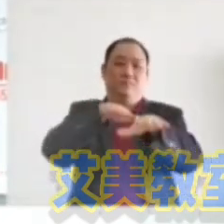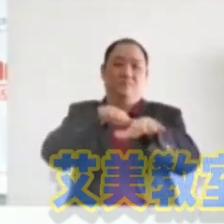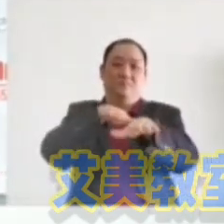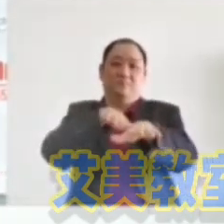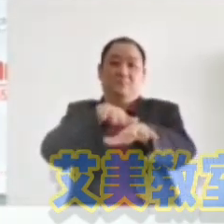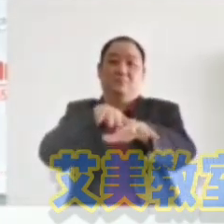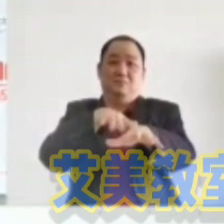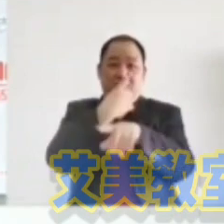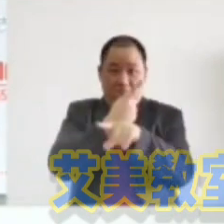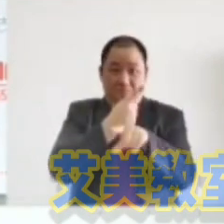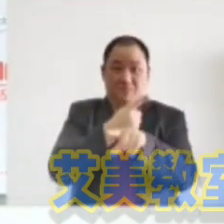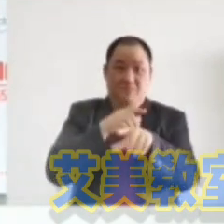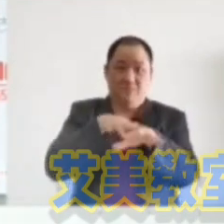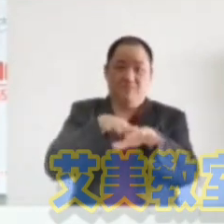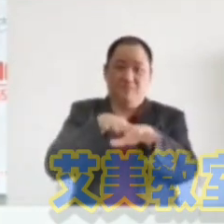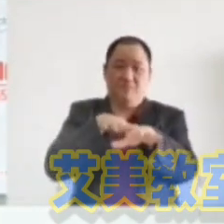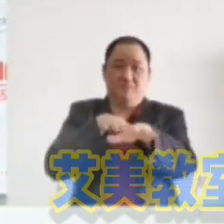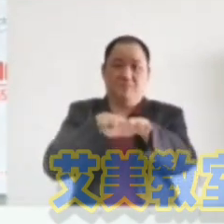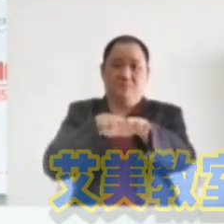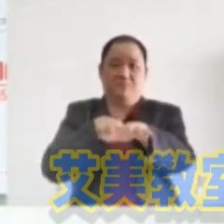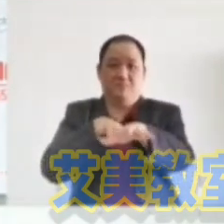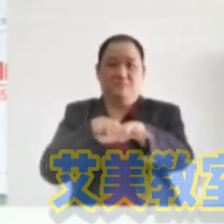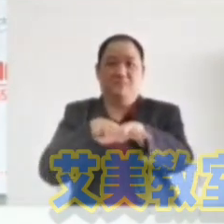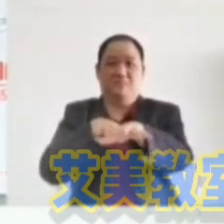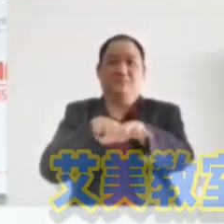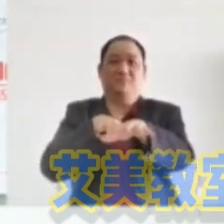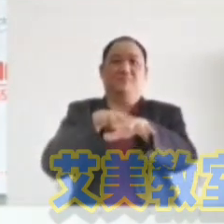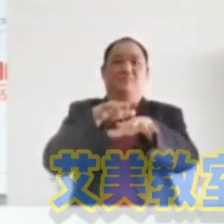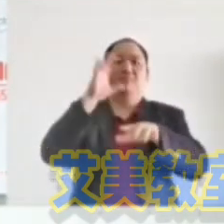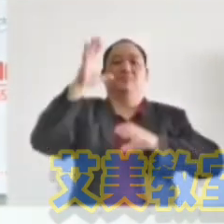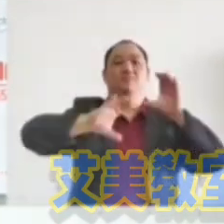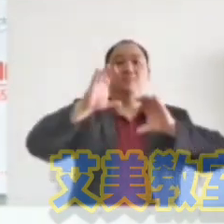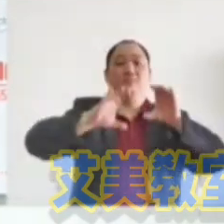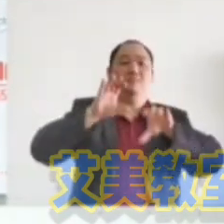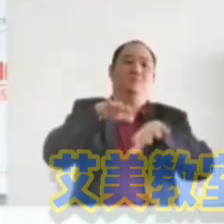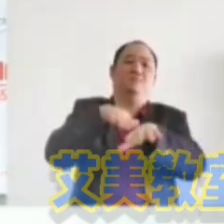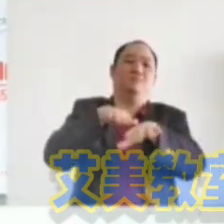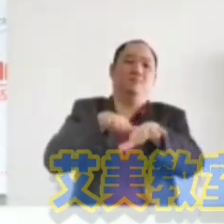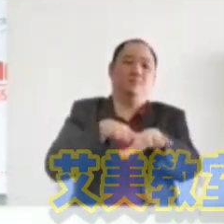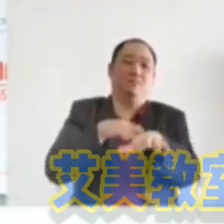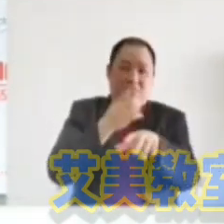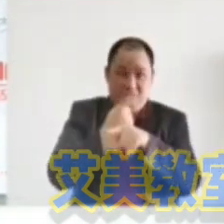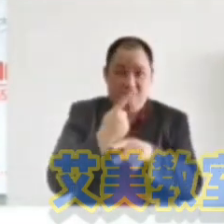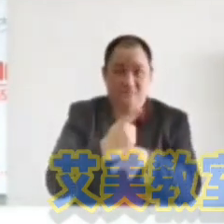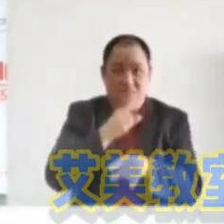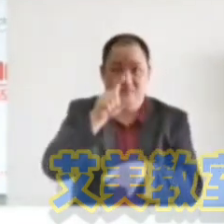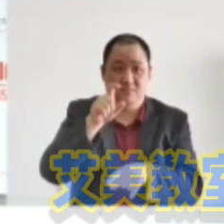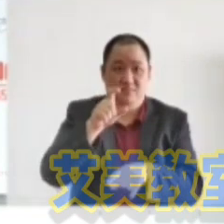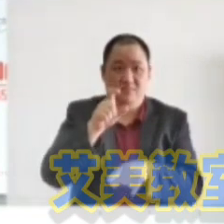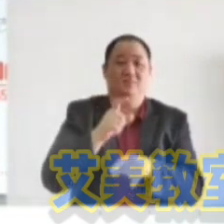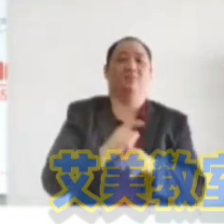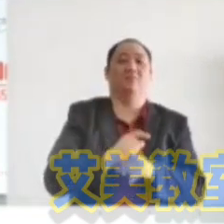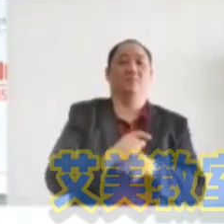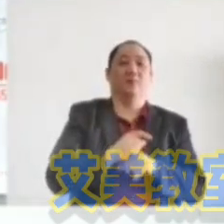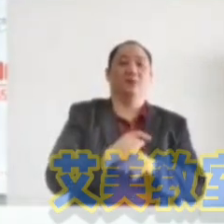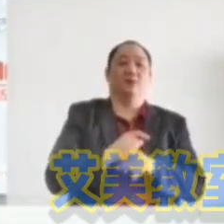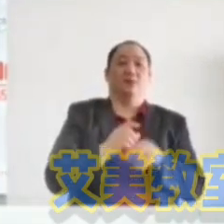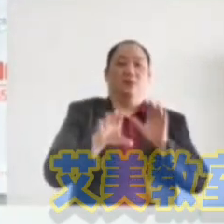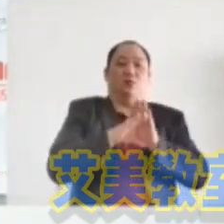会走一下动一下，走一下动一下，走一下停两下这样子，对不对？所以